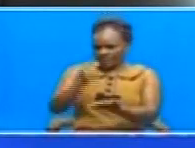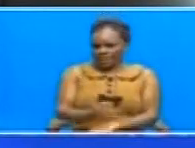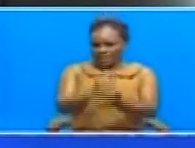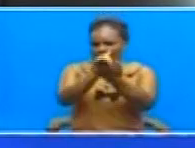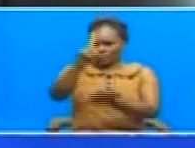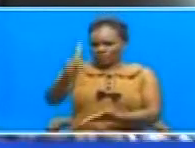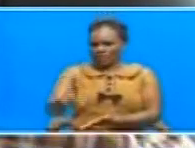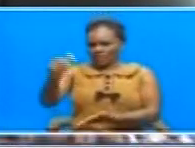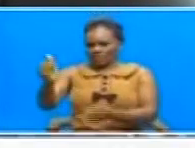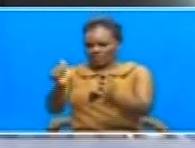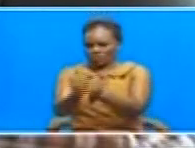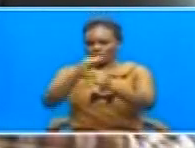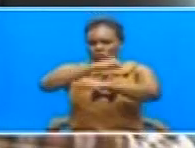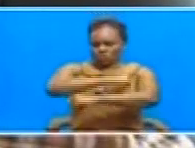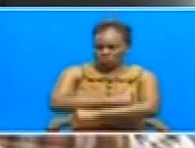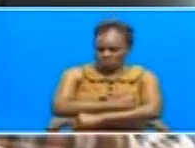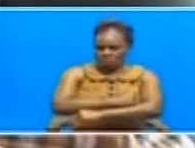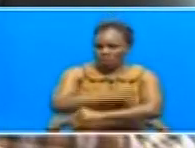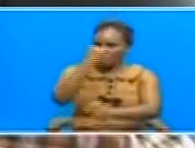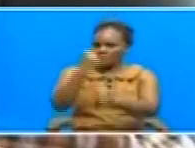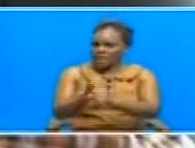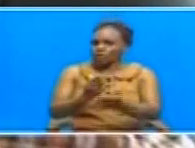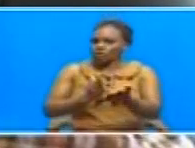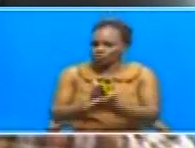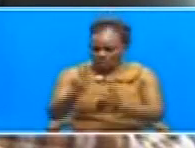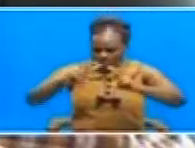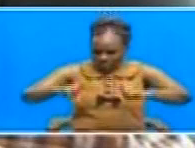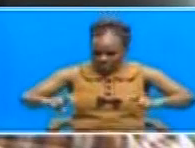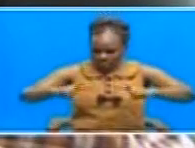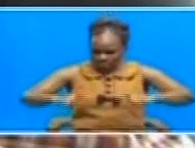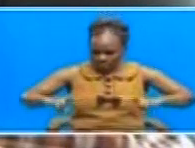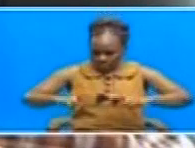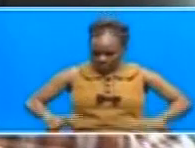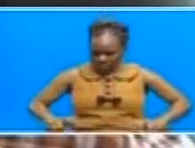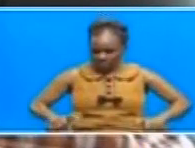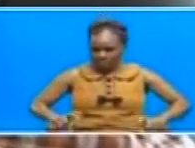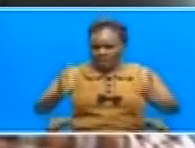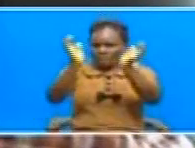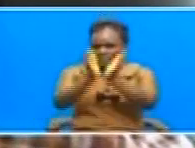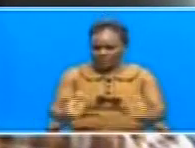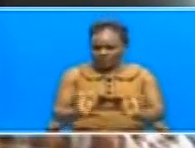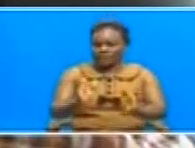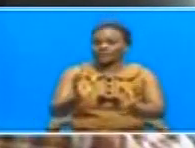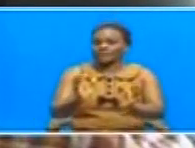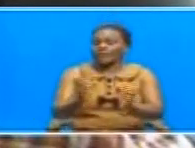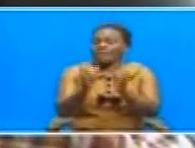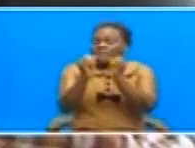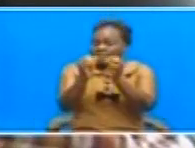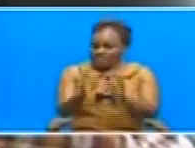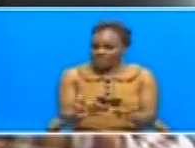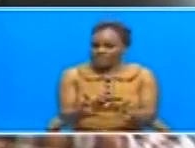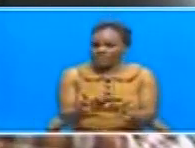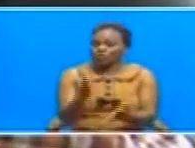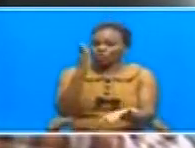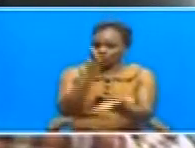tutasaidiana na school administration kuhakikisha tunafanya uchunguzi na hatua ichukuliwe ikiwa hicho